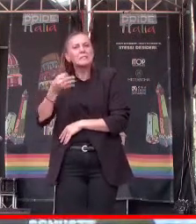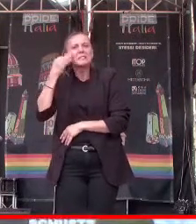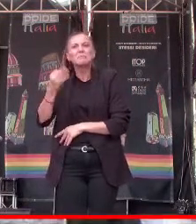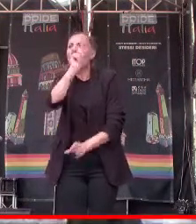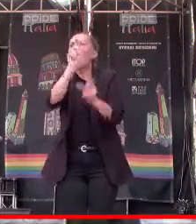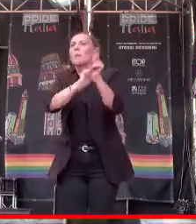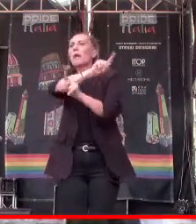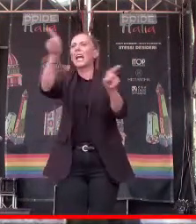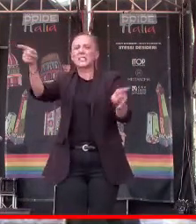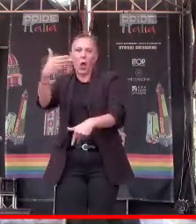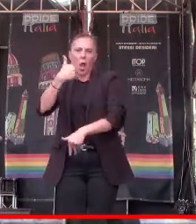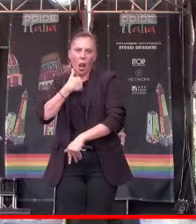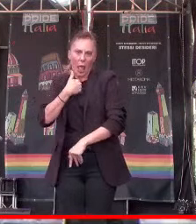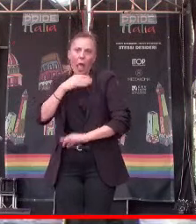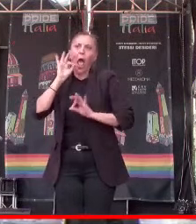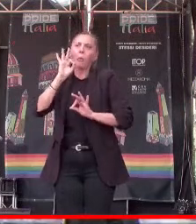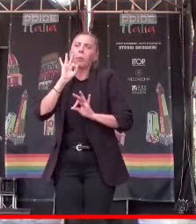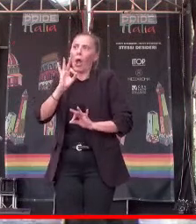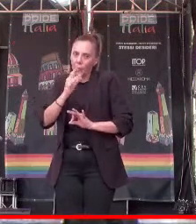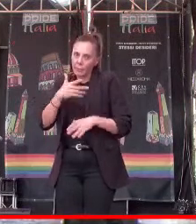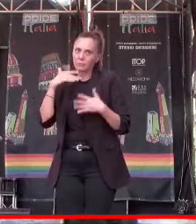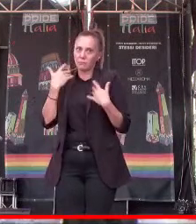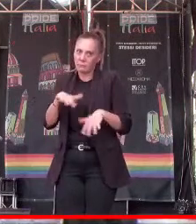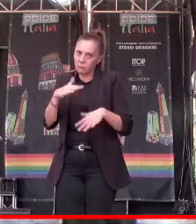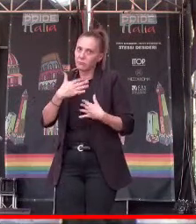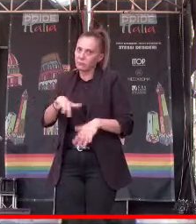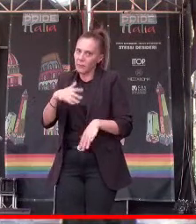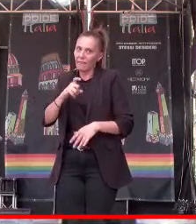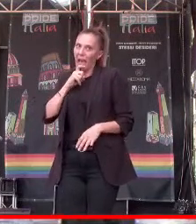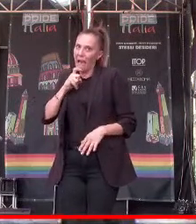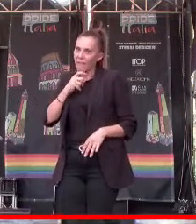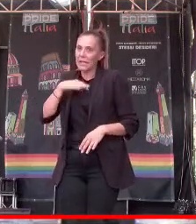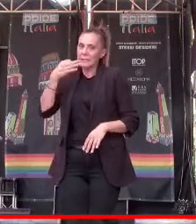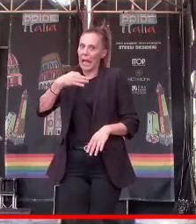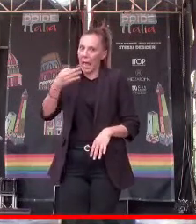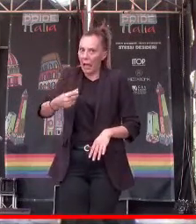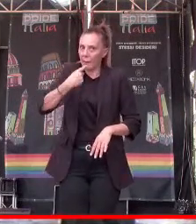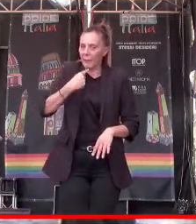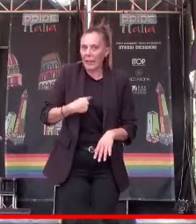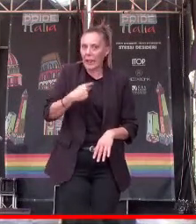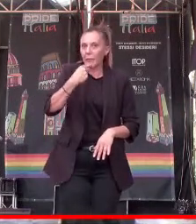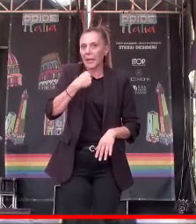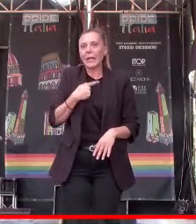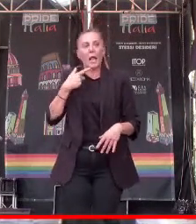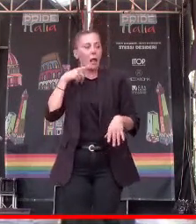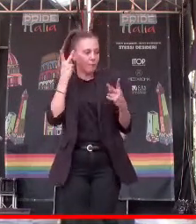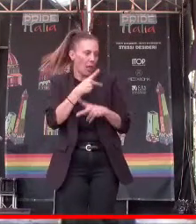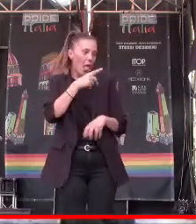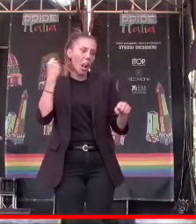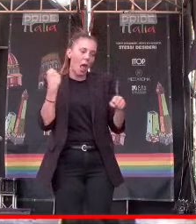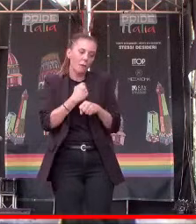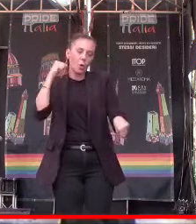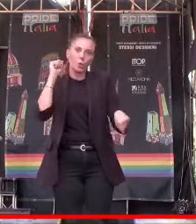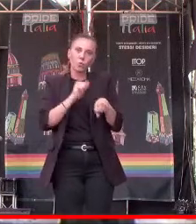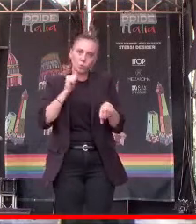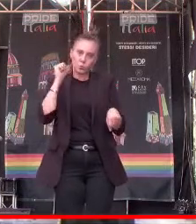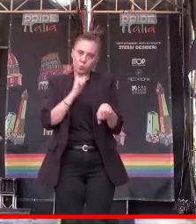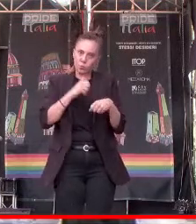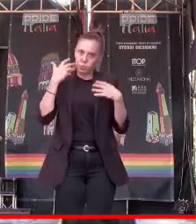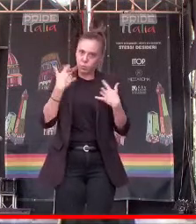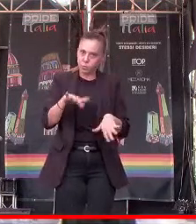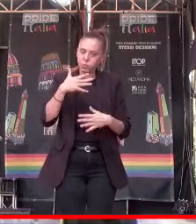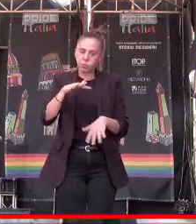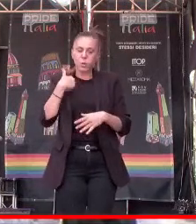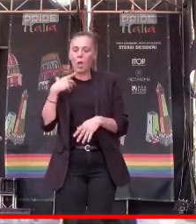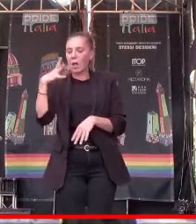però vedi come strana la sensazione. È un lavoro duro, avete tutta la mia comprensione. Grazie per l'invito. Io tra l'altro c'avevo una